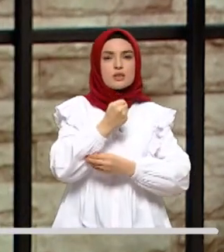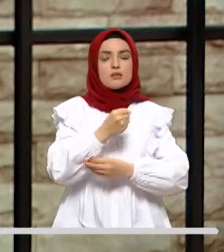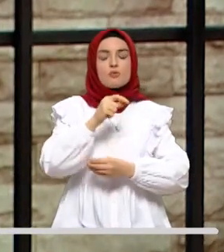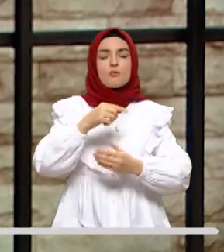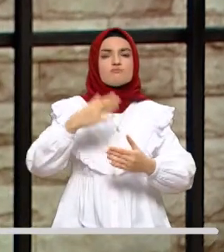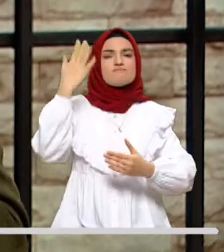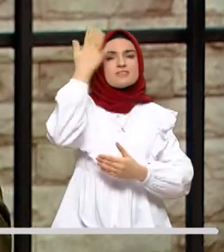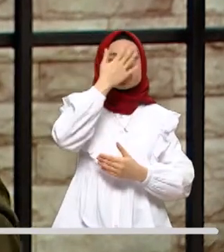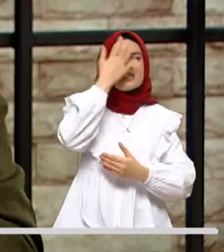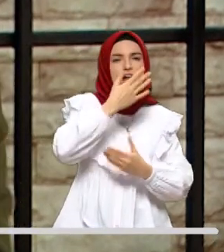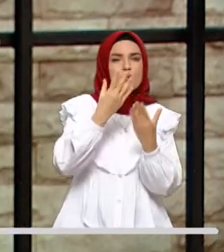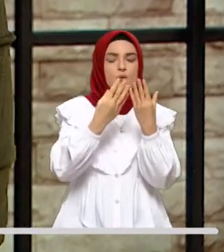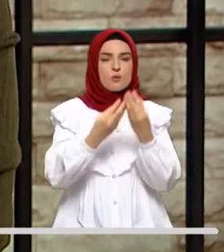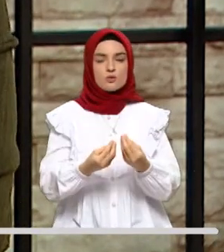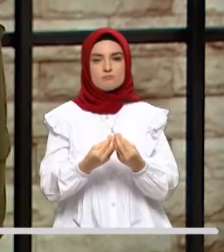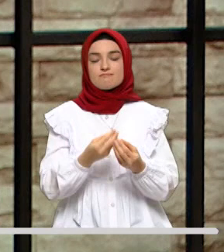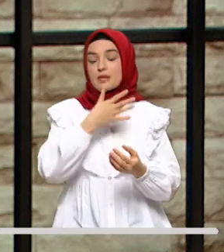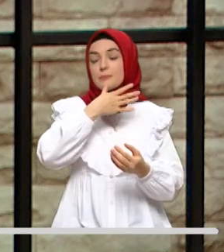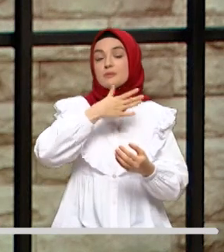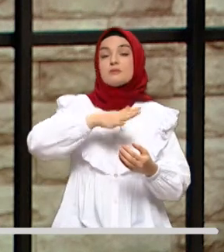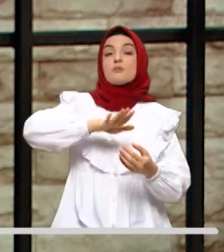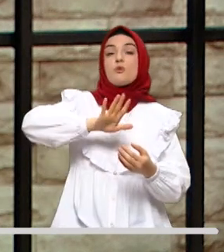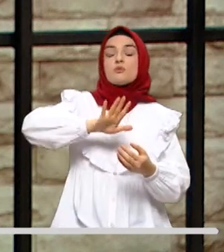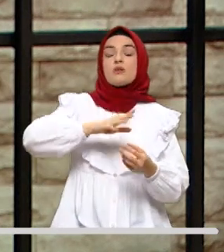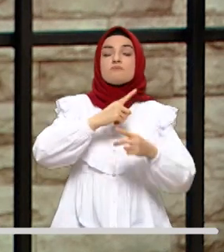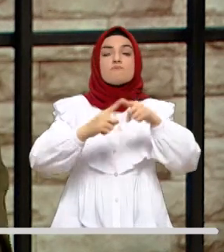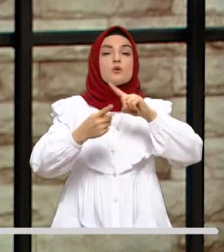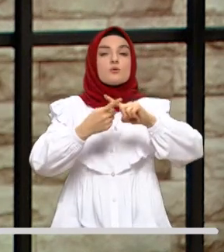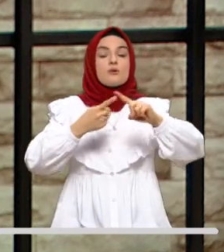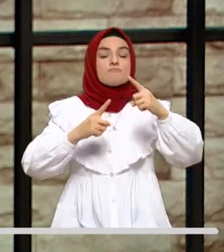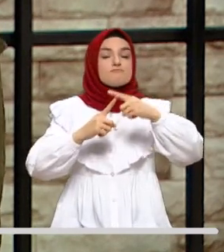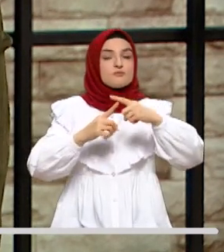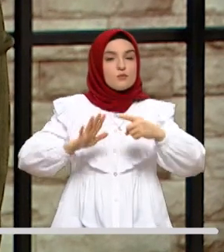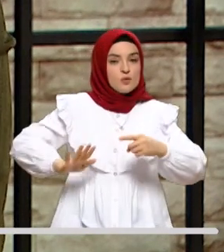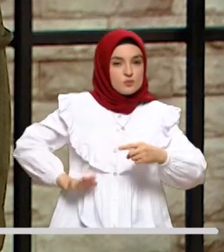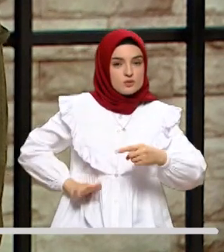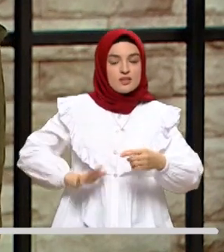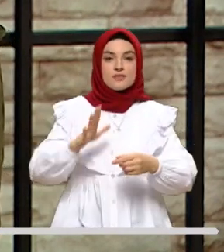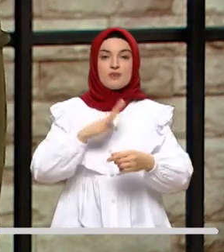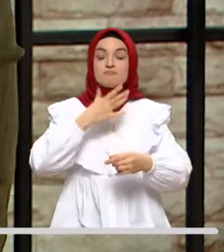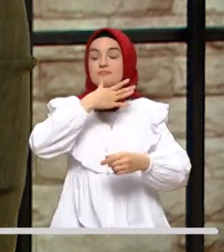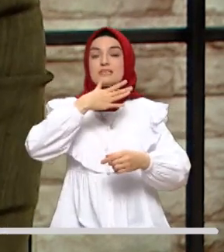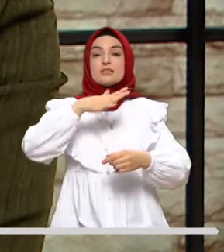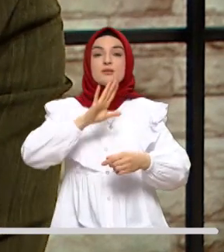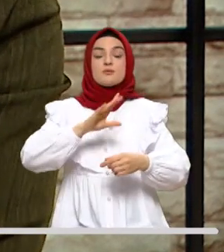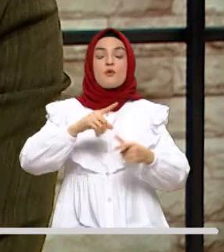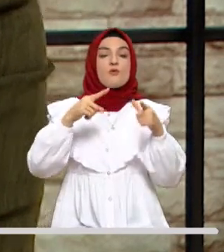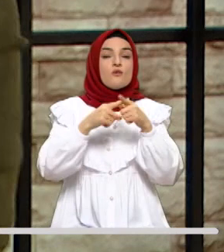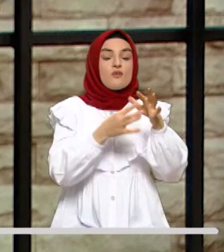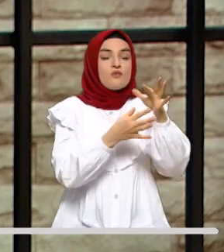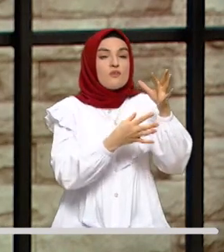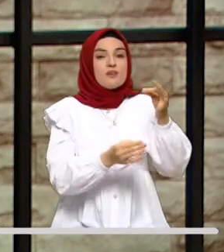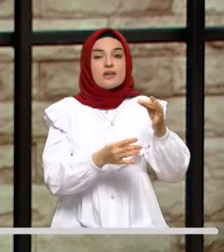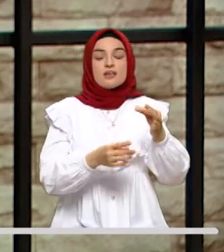karanlığına döndüreceklerdi. Ama bilmiyorlardı ki Osmanlı'nın torunları var. Bilmiyorlardı ki Fatih'in torunları